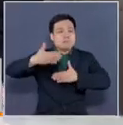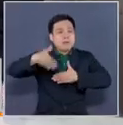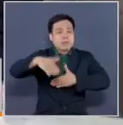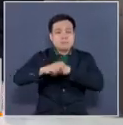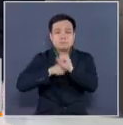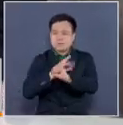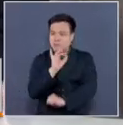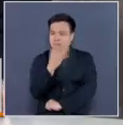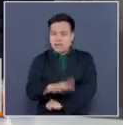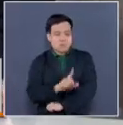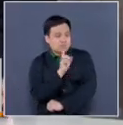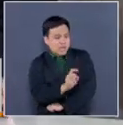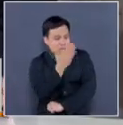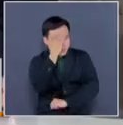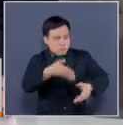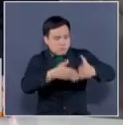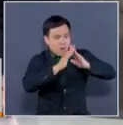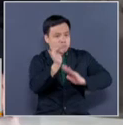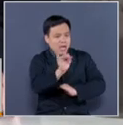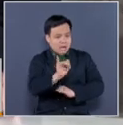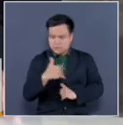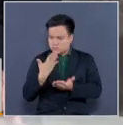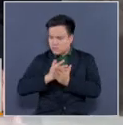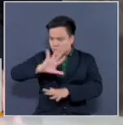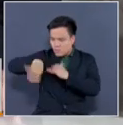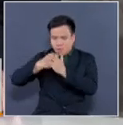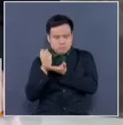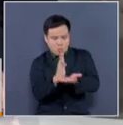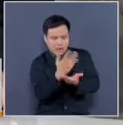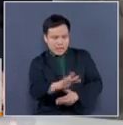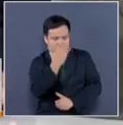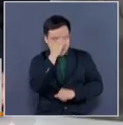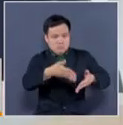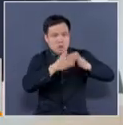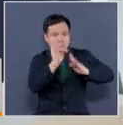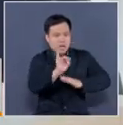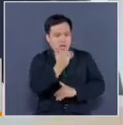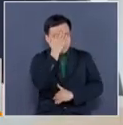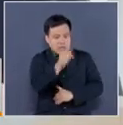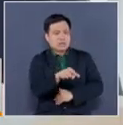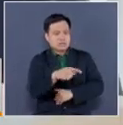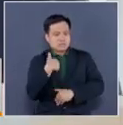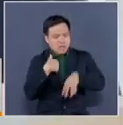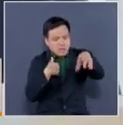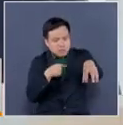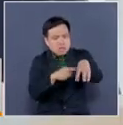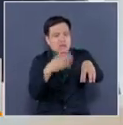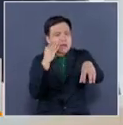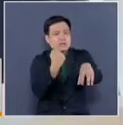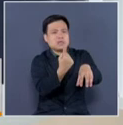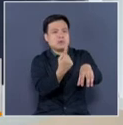ไปขอไหนขอดูเงินบริจาคหน่อยเพราะว่าอาคารมันก็ไม่เกิดอะเงินยังอยู่ไหมร่างทรงก็ไม่ตอบแต่ใช้